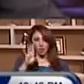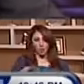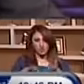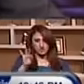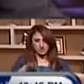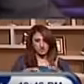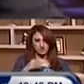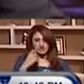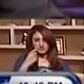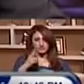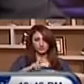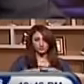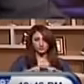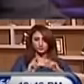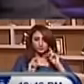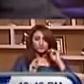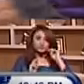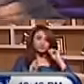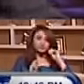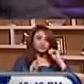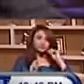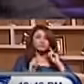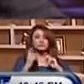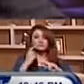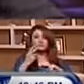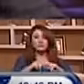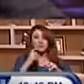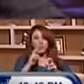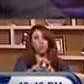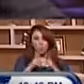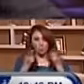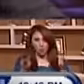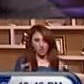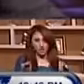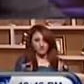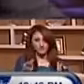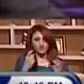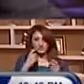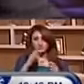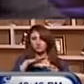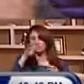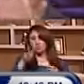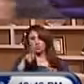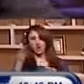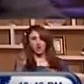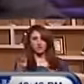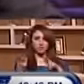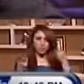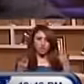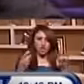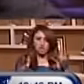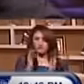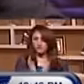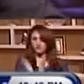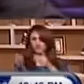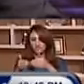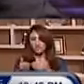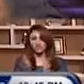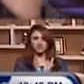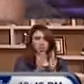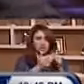في فنلندا في الستينات كانوا مختلفين زينا بالظبط، وكان كل واحد يطلع يعمل فريقه ويعمل